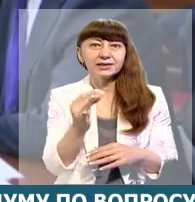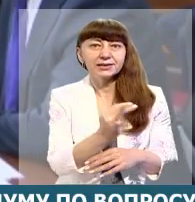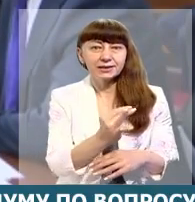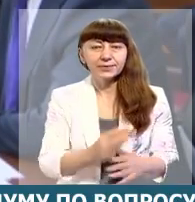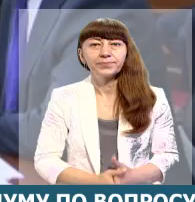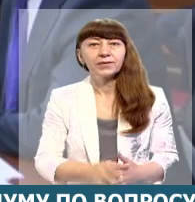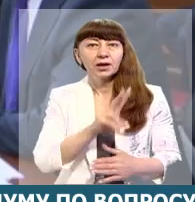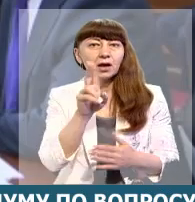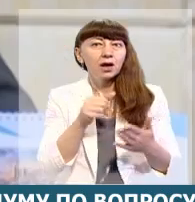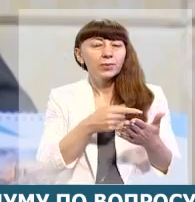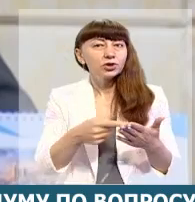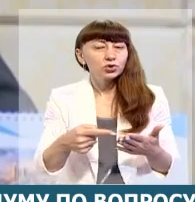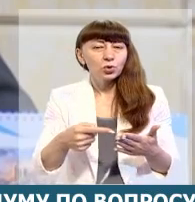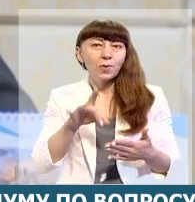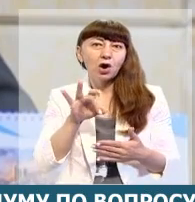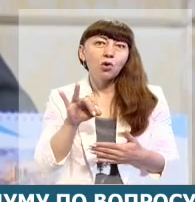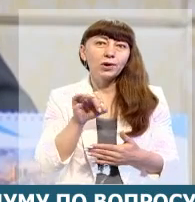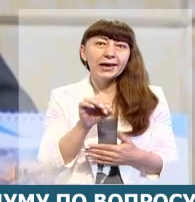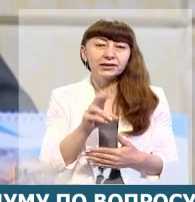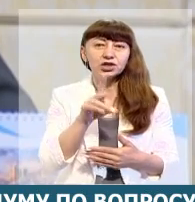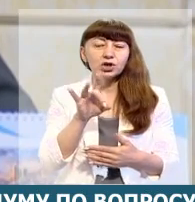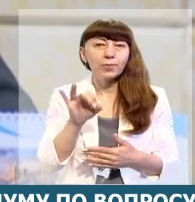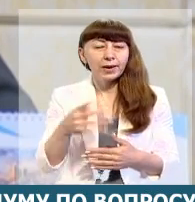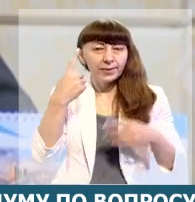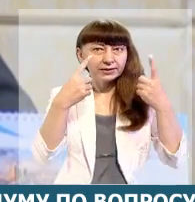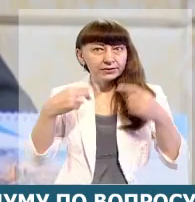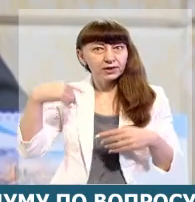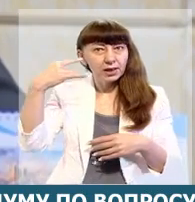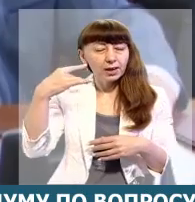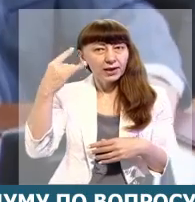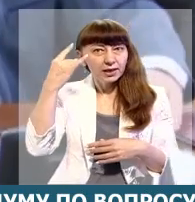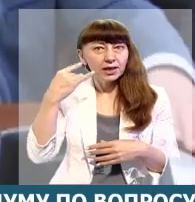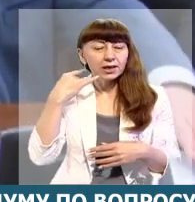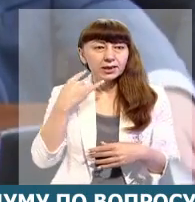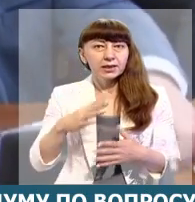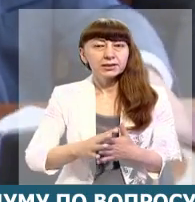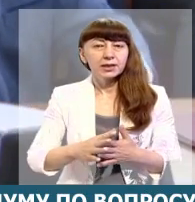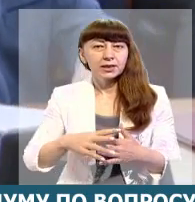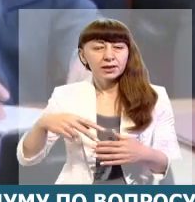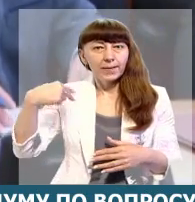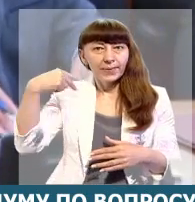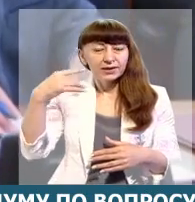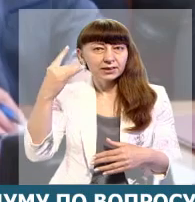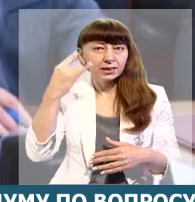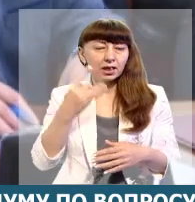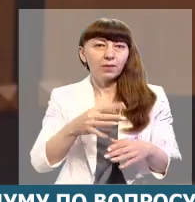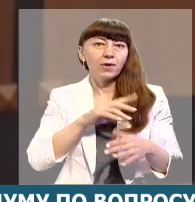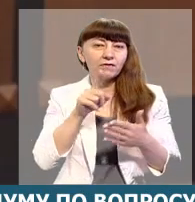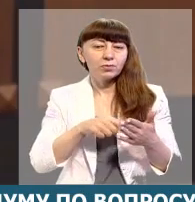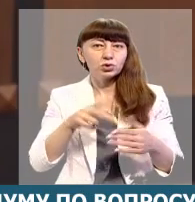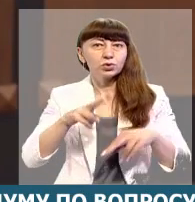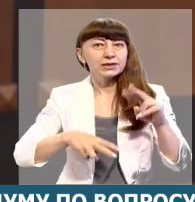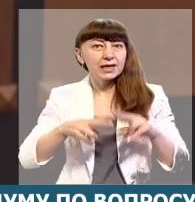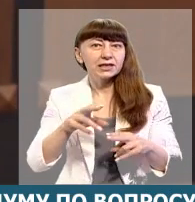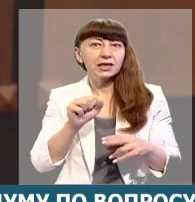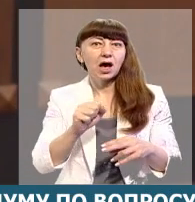Как подчеркнул Маулен Алшымбаев, по инициативе главы государства 6 октября в стране пройдет республиканский референдум по вопросу строительства АЭС.